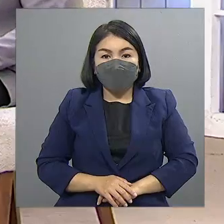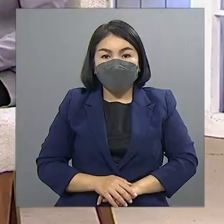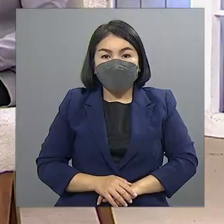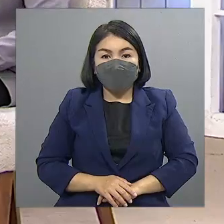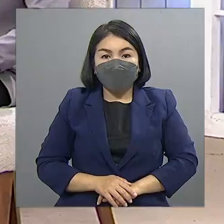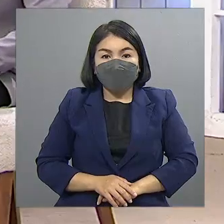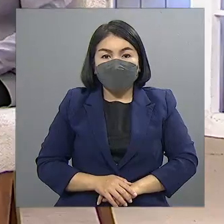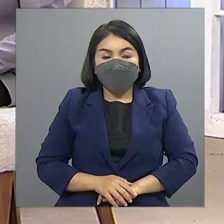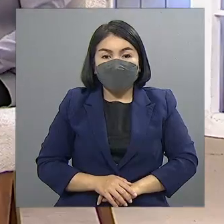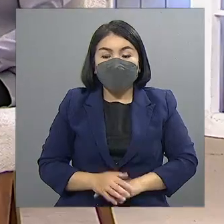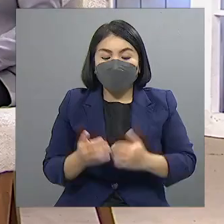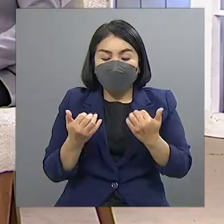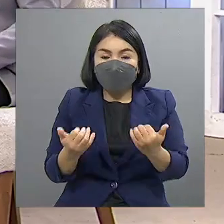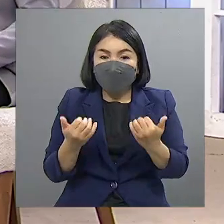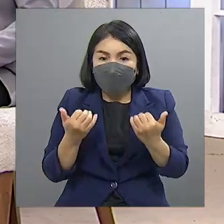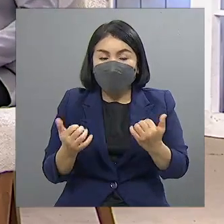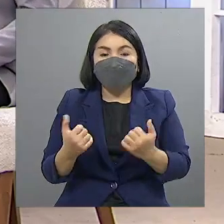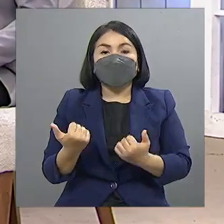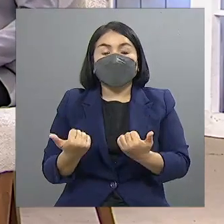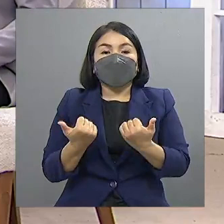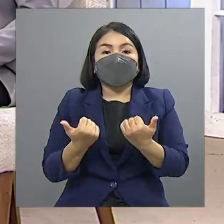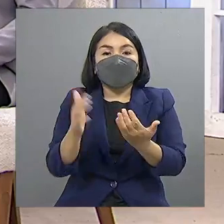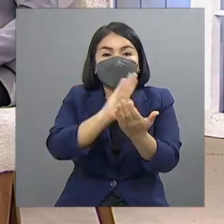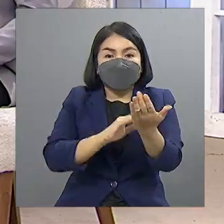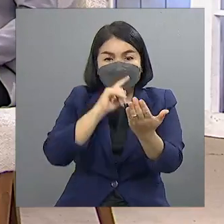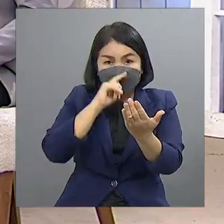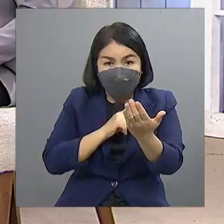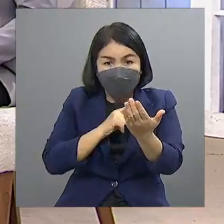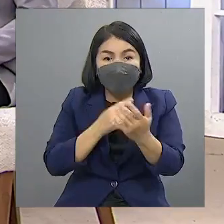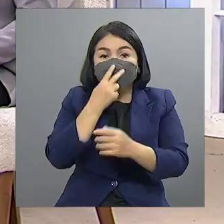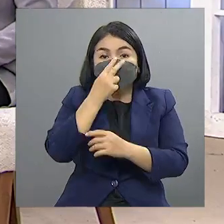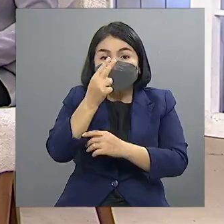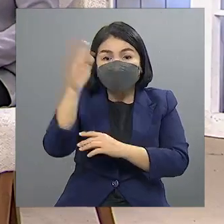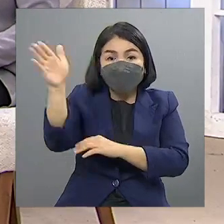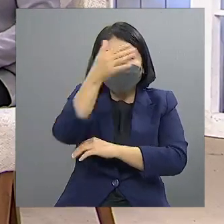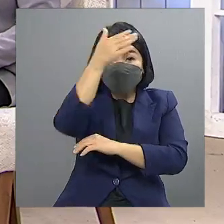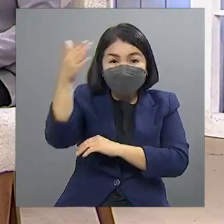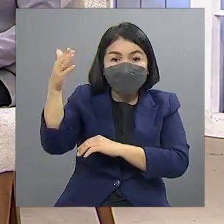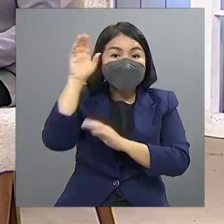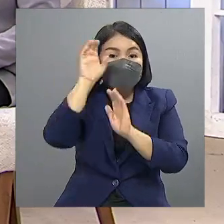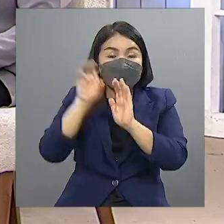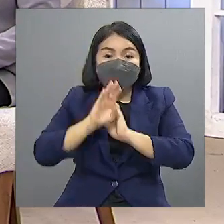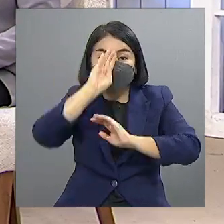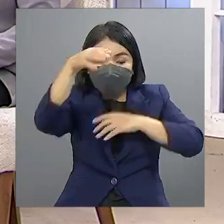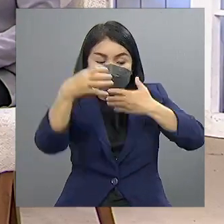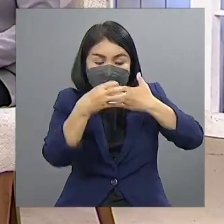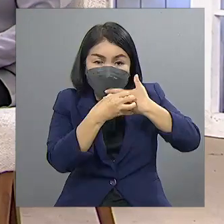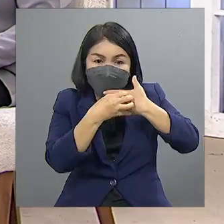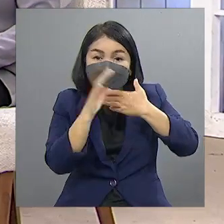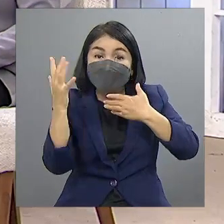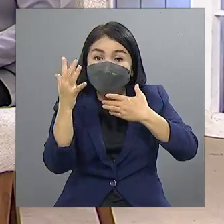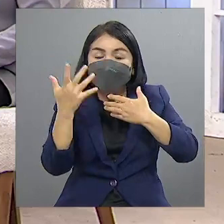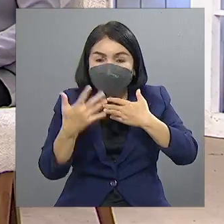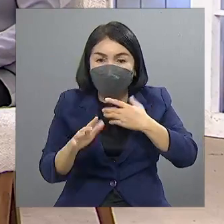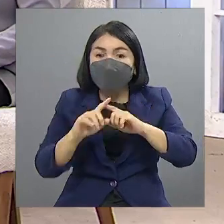และถึงแม้ว่าในปัจจุบันนี้นะคะช้างเผือกจะไม่ได้เป็นสัญลักษณ์บนธงชาติไทยอีกแล้วแต่ว่าตอนนี้ช้างเผือกค่ะยังคงเป็นสัญ